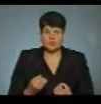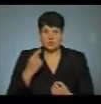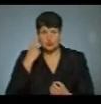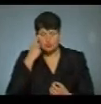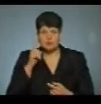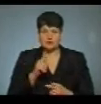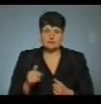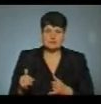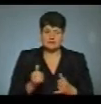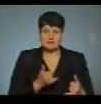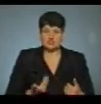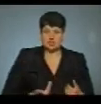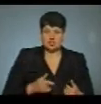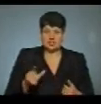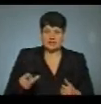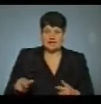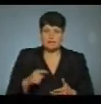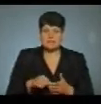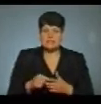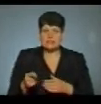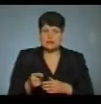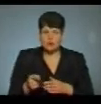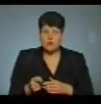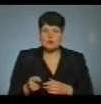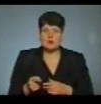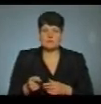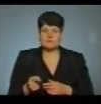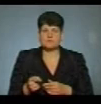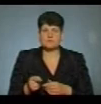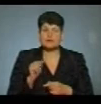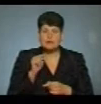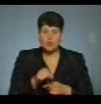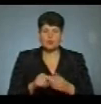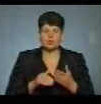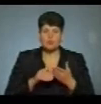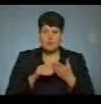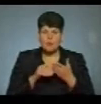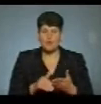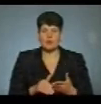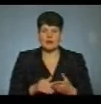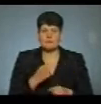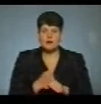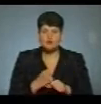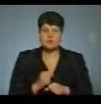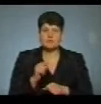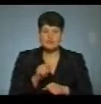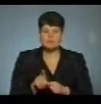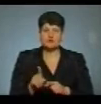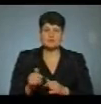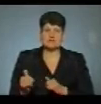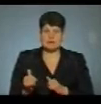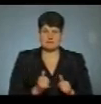щоб забезпечити і жителів міста Тернополя саме такою допомогою, і працюємо над тим, щоб